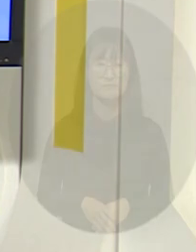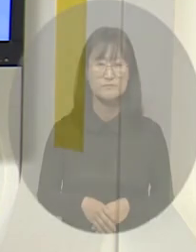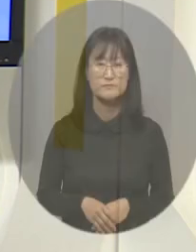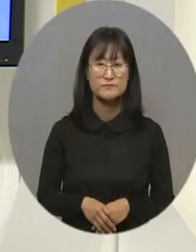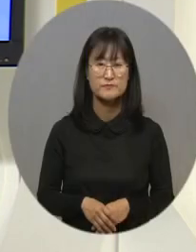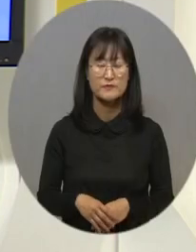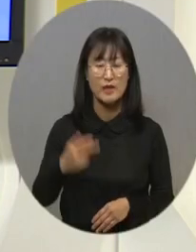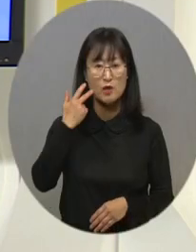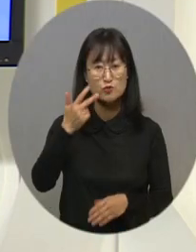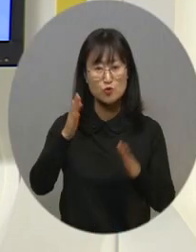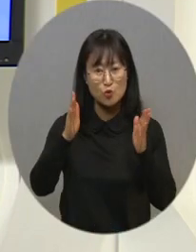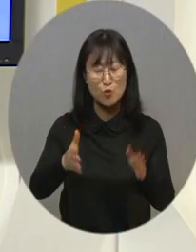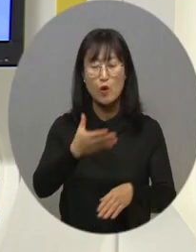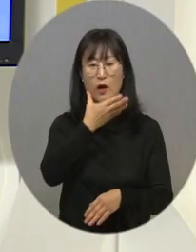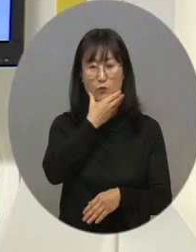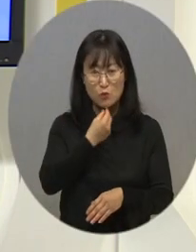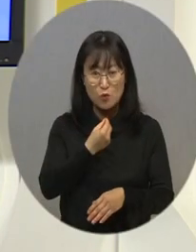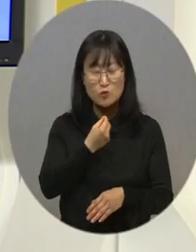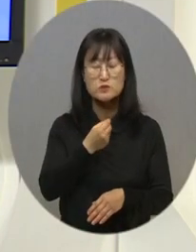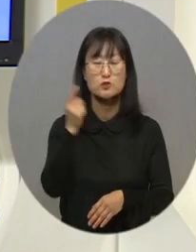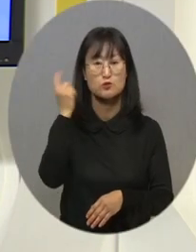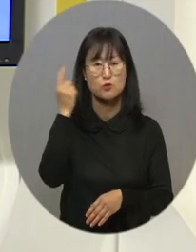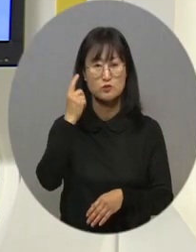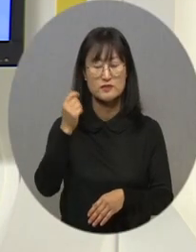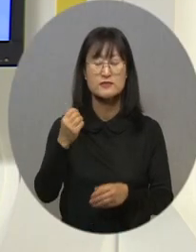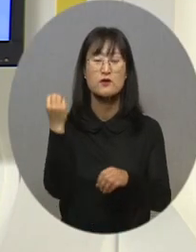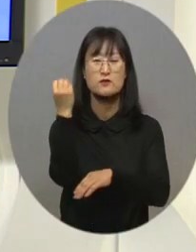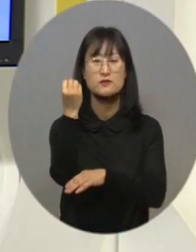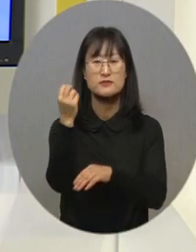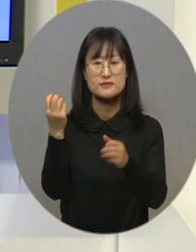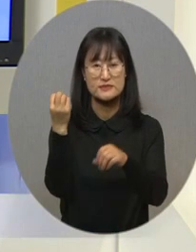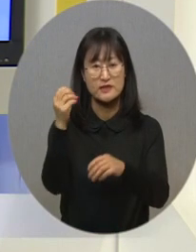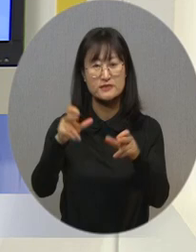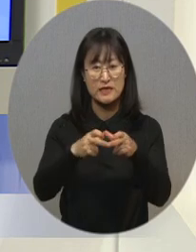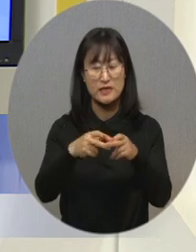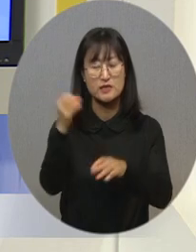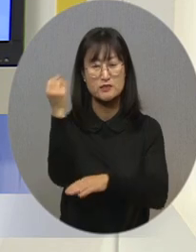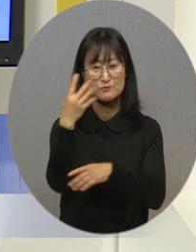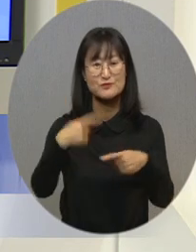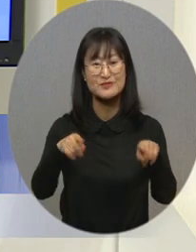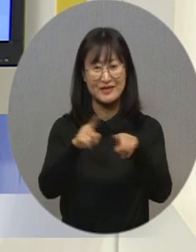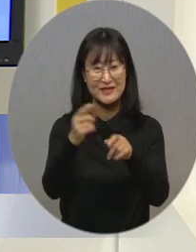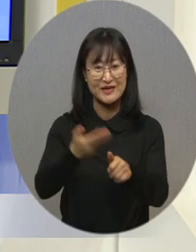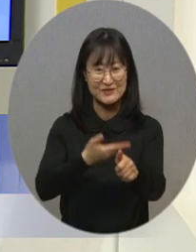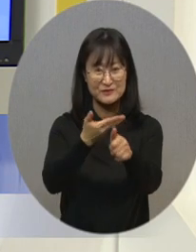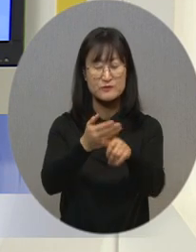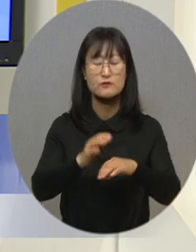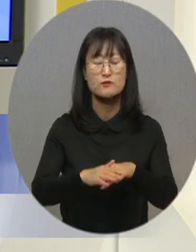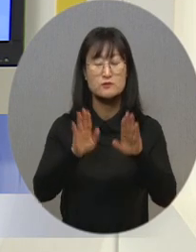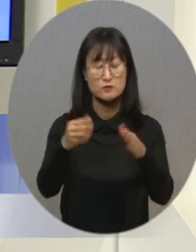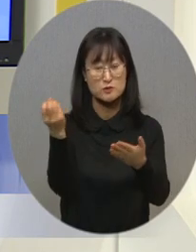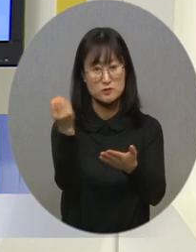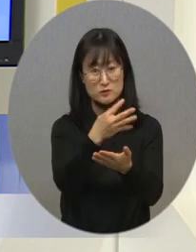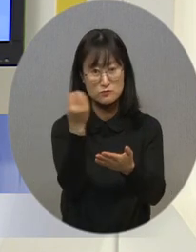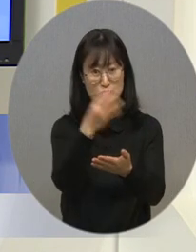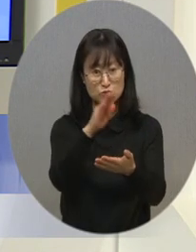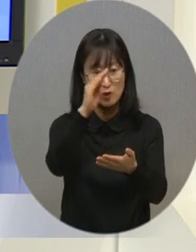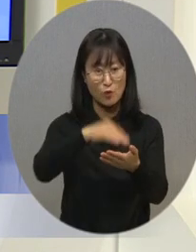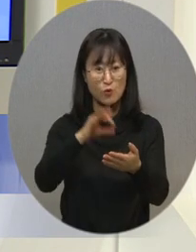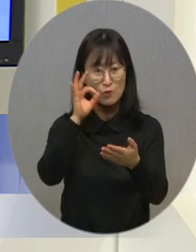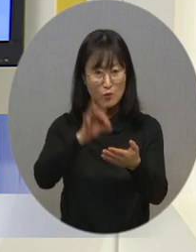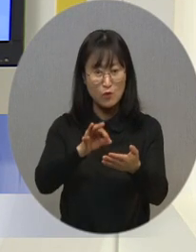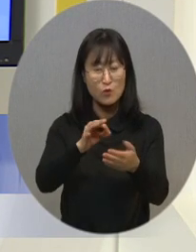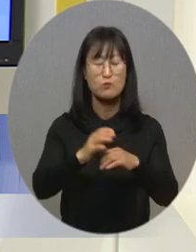한주간에 복직의 소식을 장애인 신문과 함께 만나봅니다 오늘 장애인 신문 면에서는 한국 교통장애인